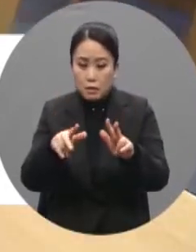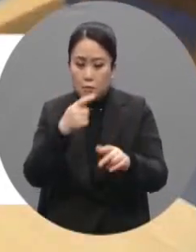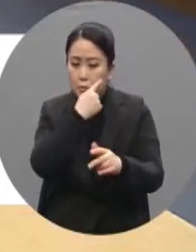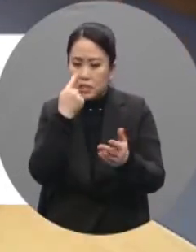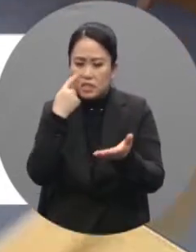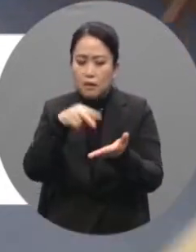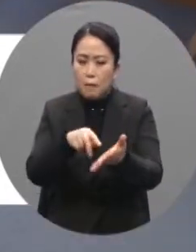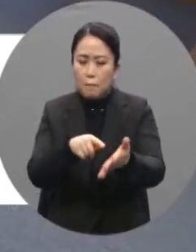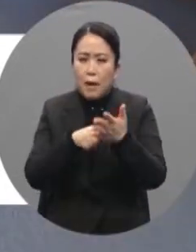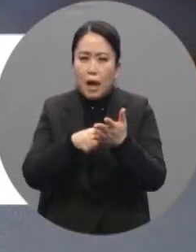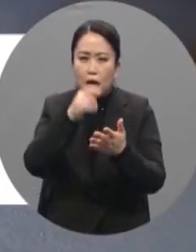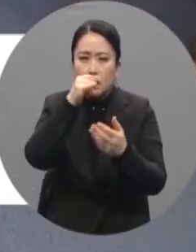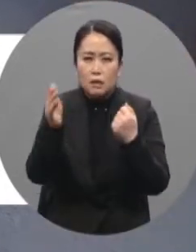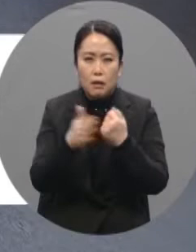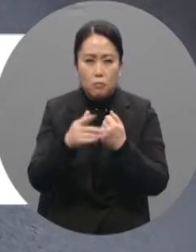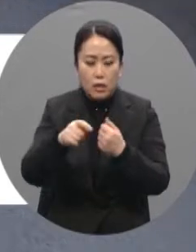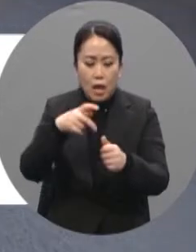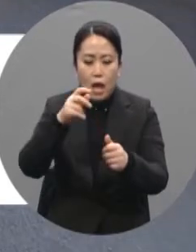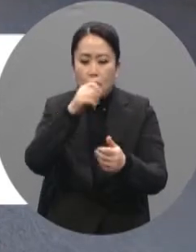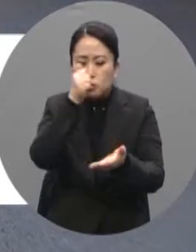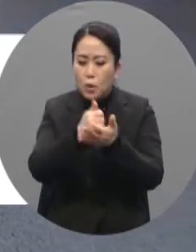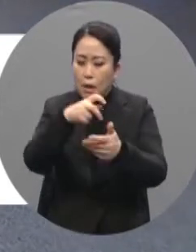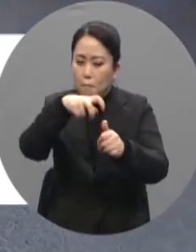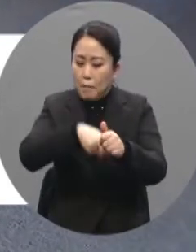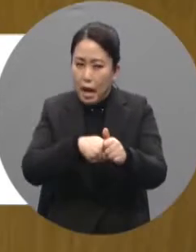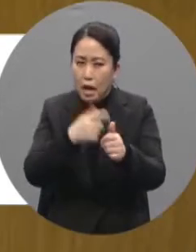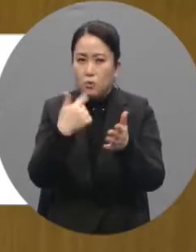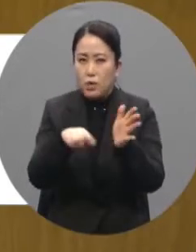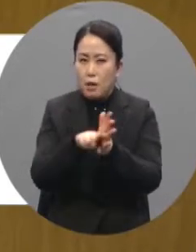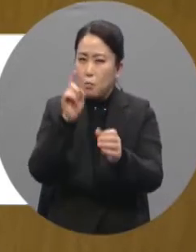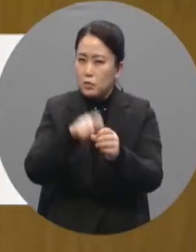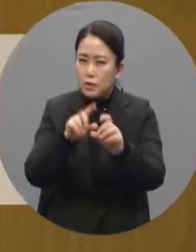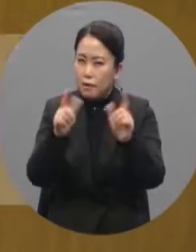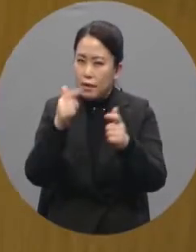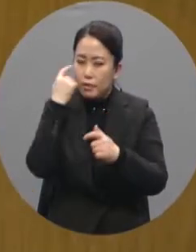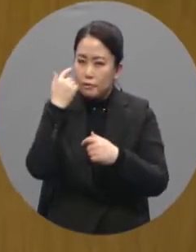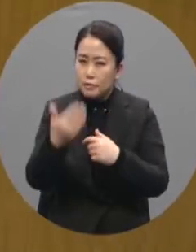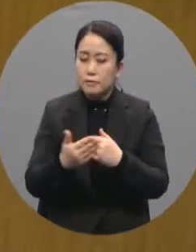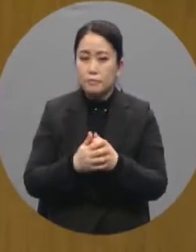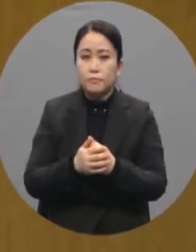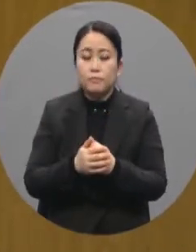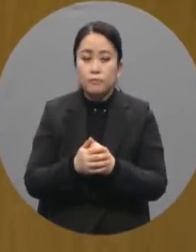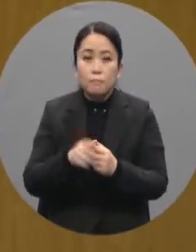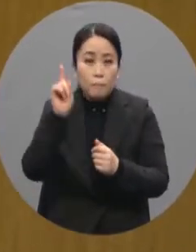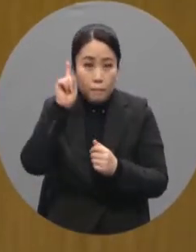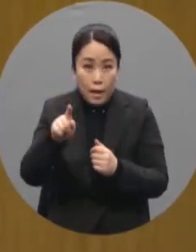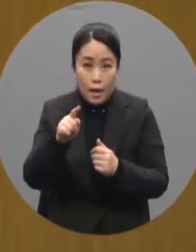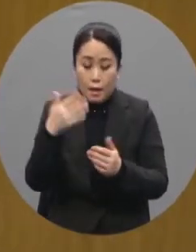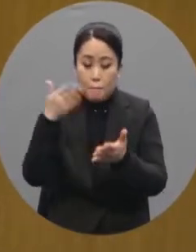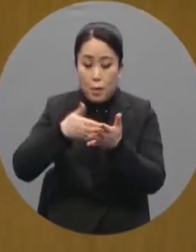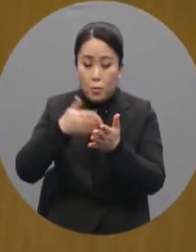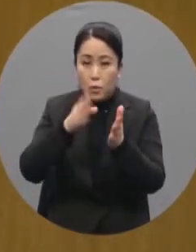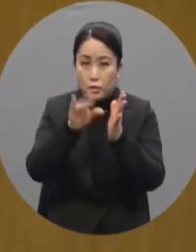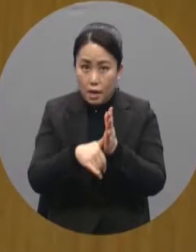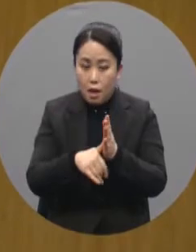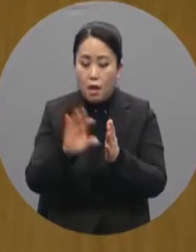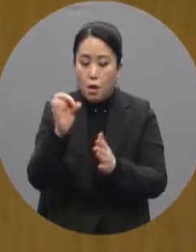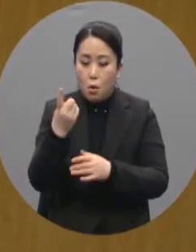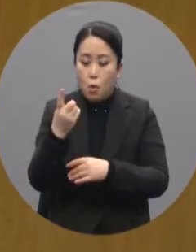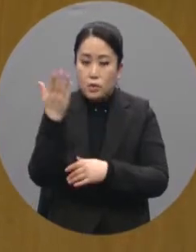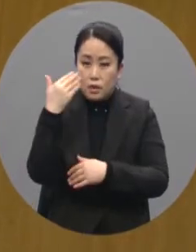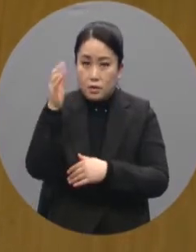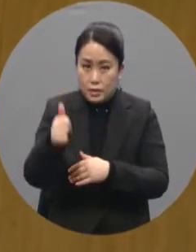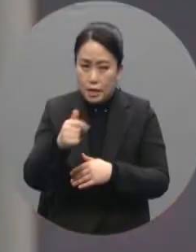나타나니까 감형형도 받자고 하는 읍소 전략으로. 재판부는 내일 변론에서 오 전 시장 본인의 입장을